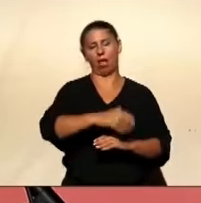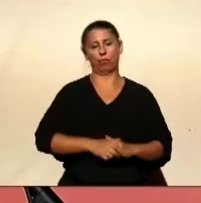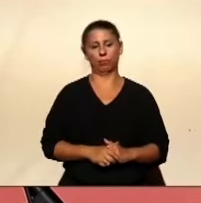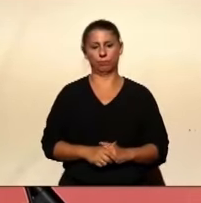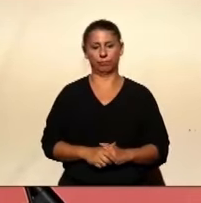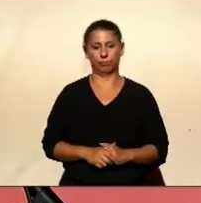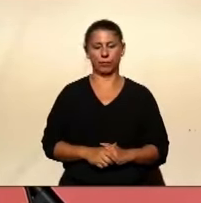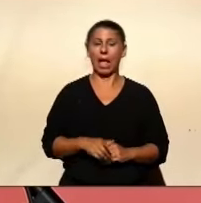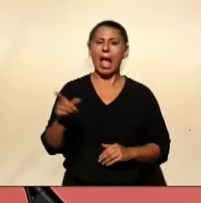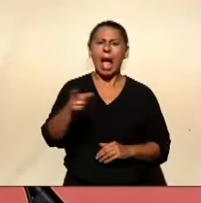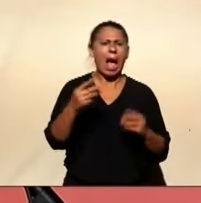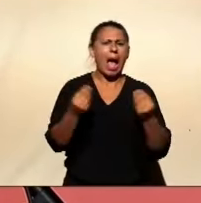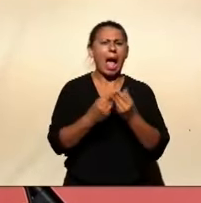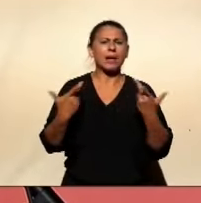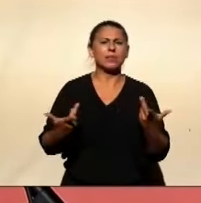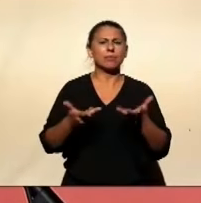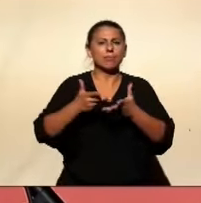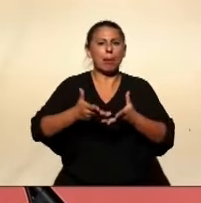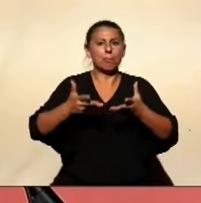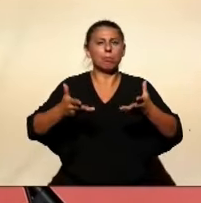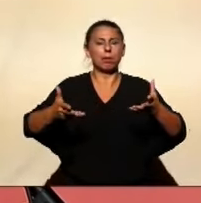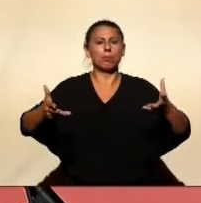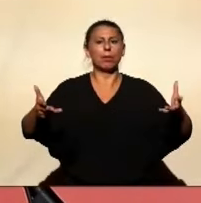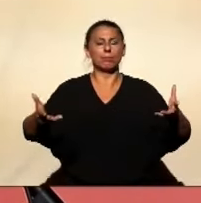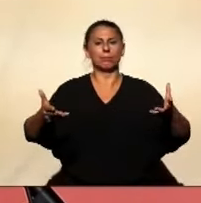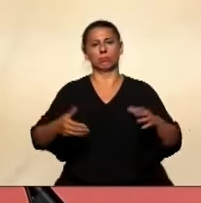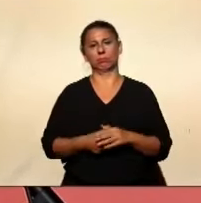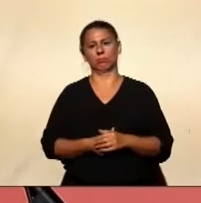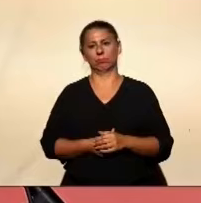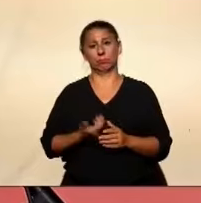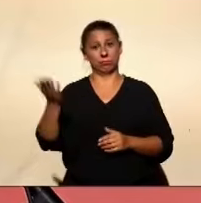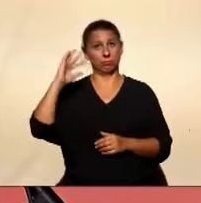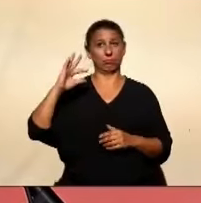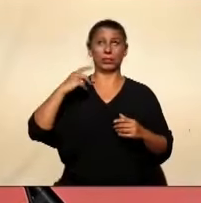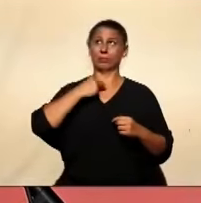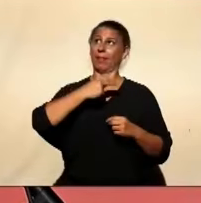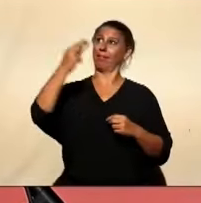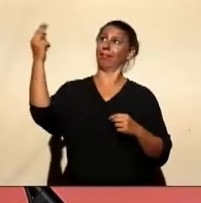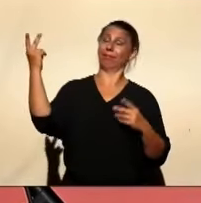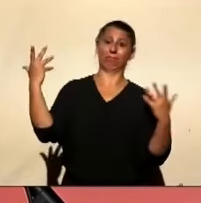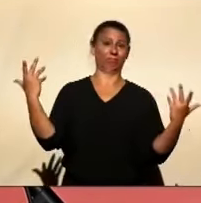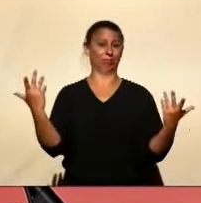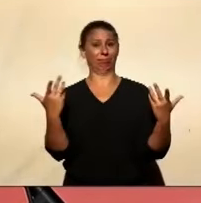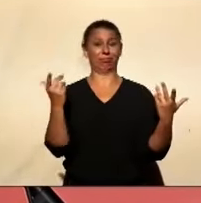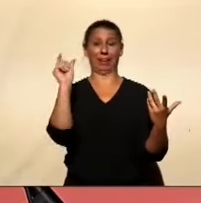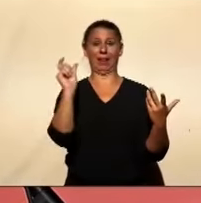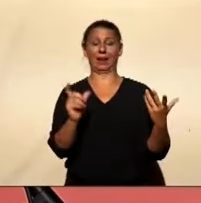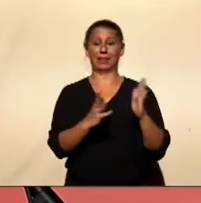Αυτές οι αντιθέσεις είναι που μεγαλώνουν πίσω από τις φανταχτερές λέξεις τους,